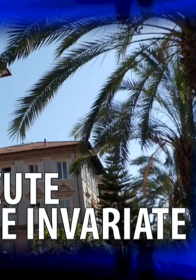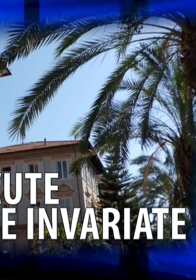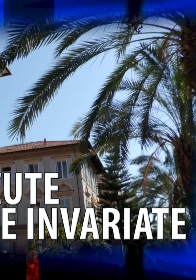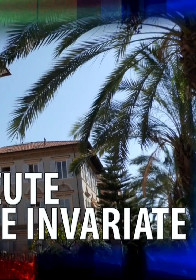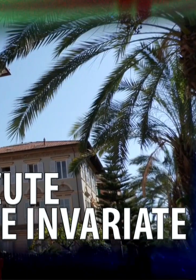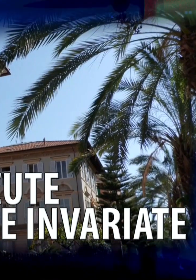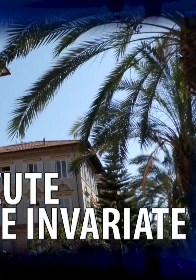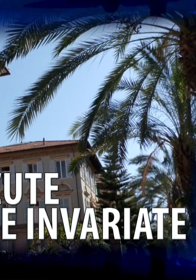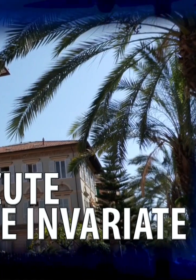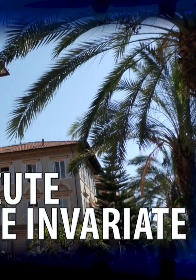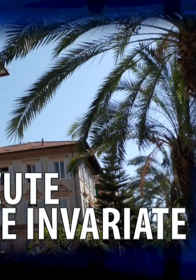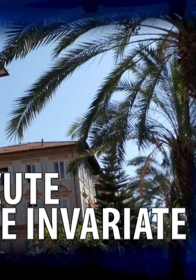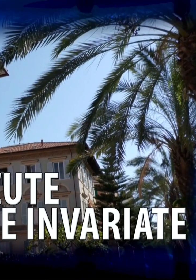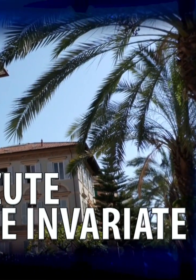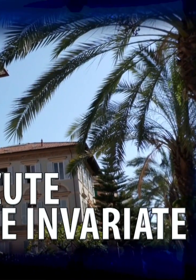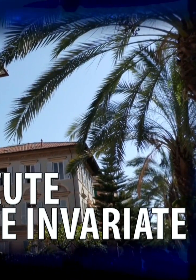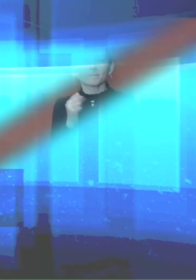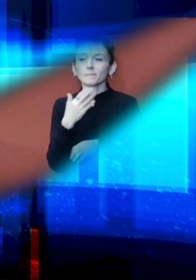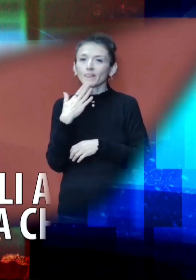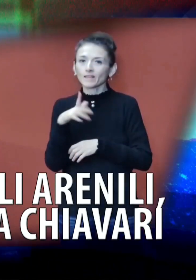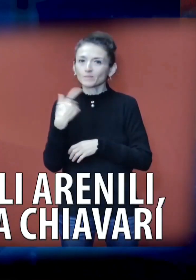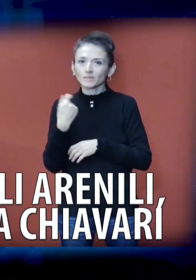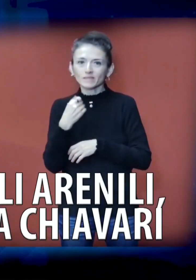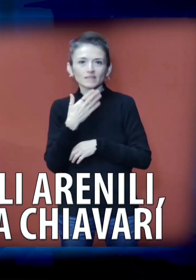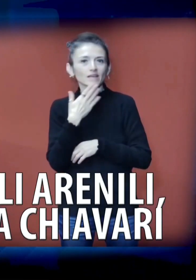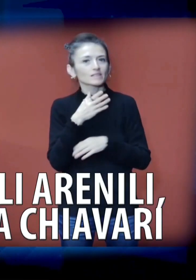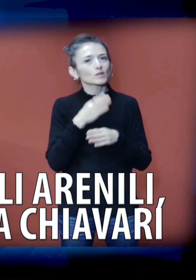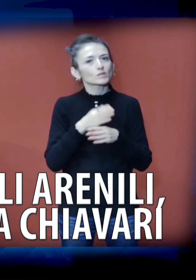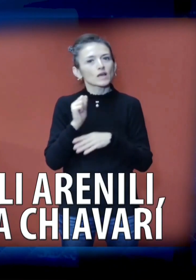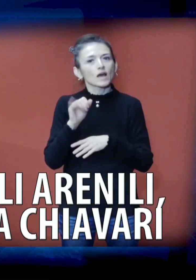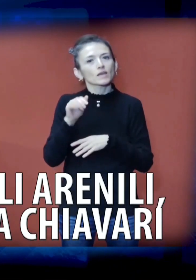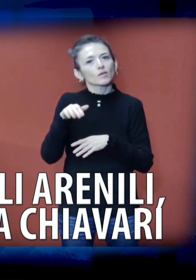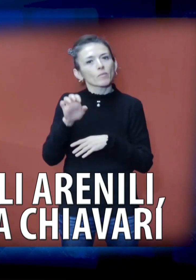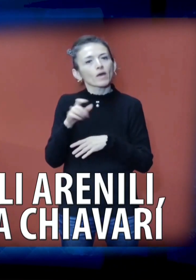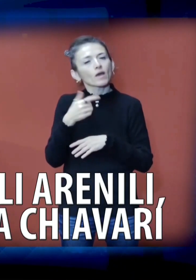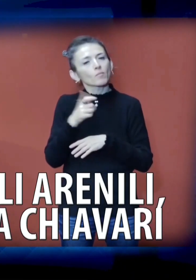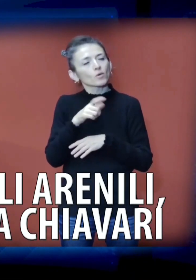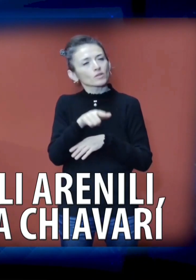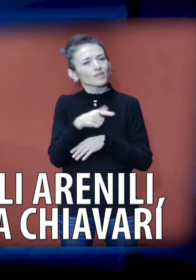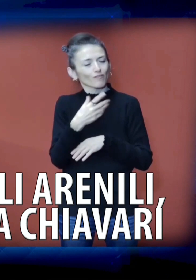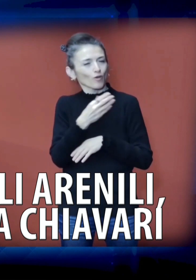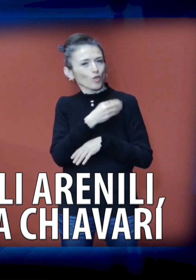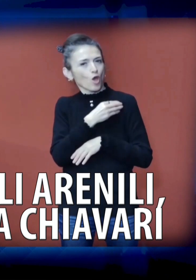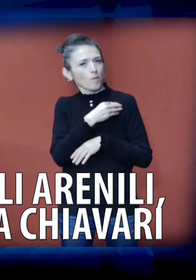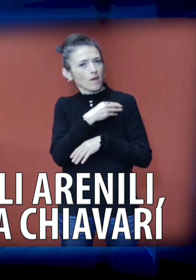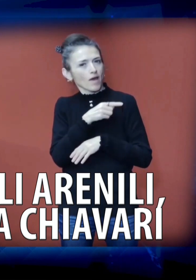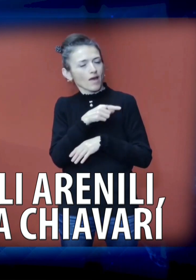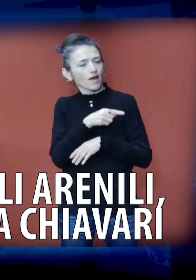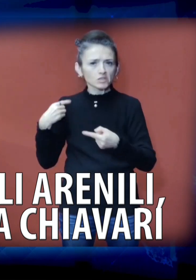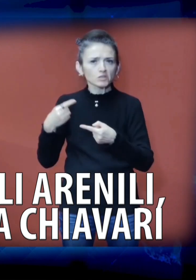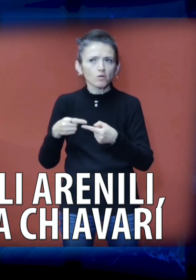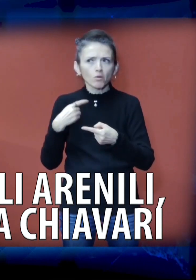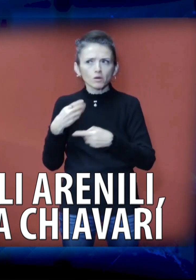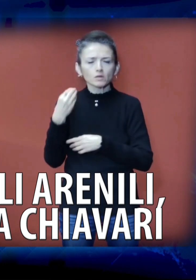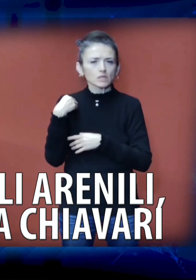tasse invariate, annuncia l'assessore Michela Canepa. Legname sugli arenili, perché Genova non prende spunto da Chiavari